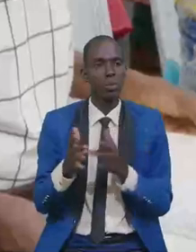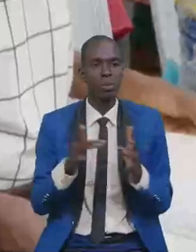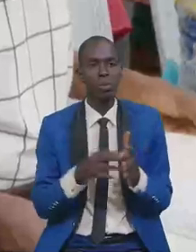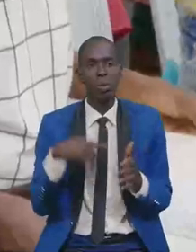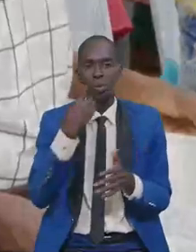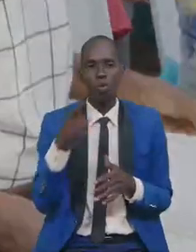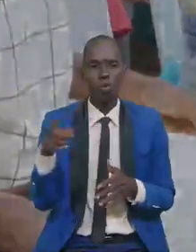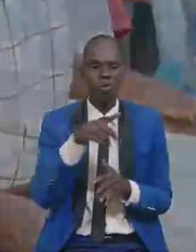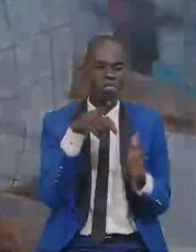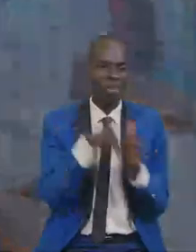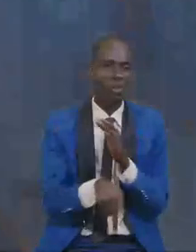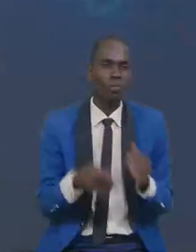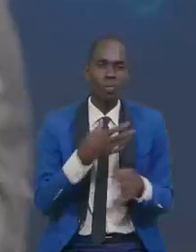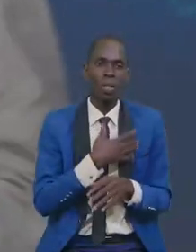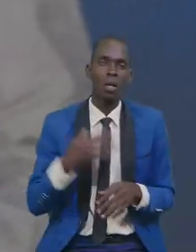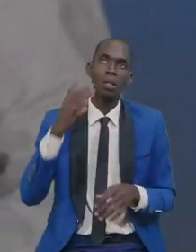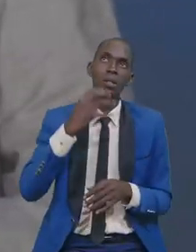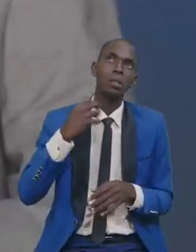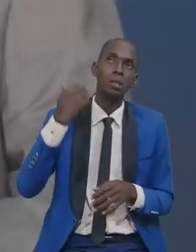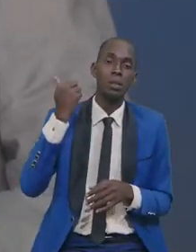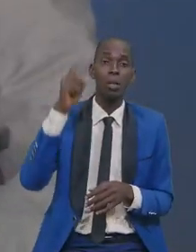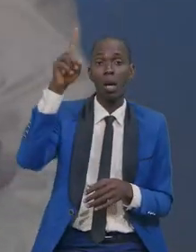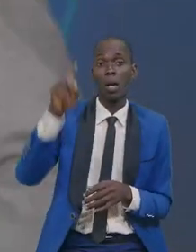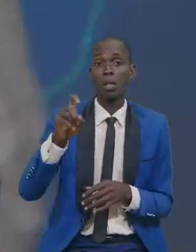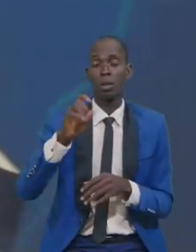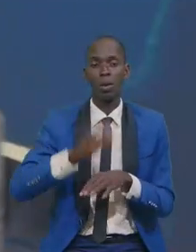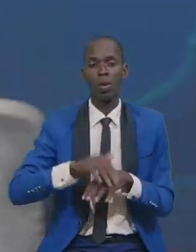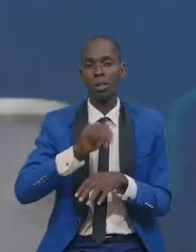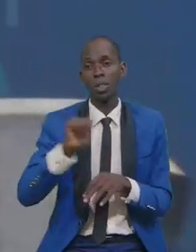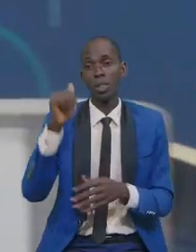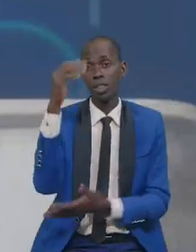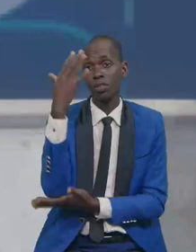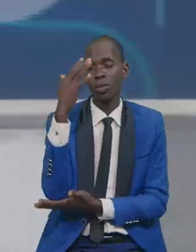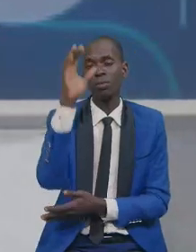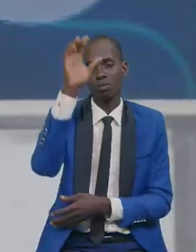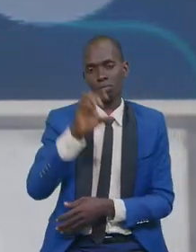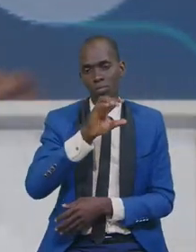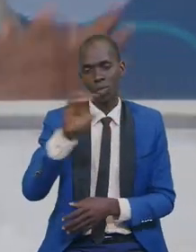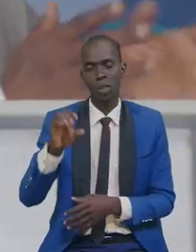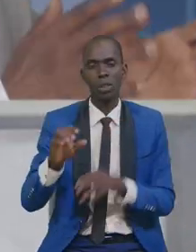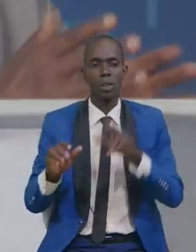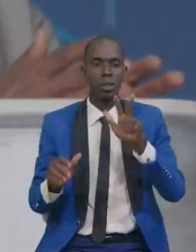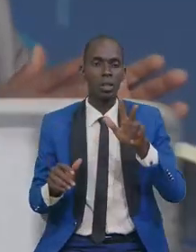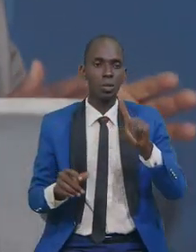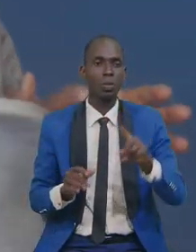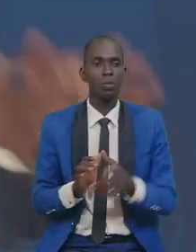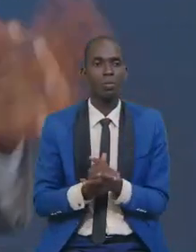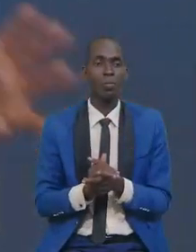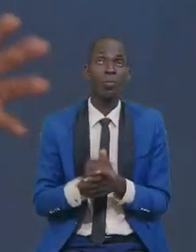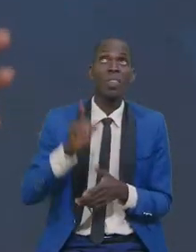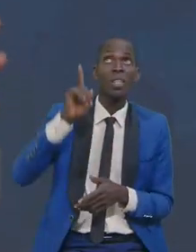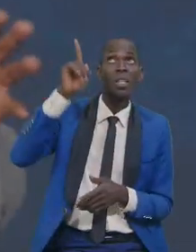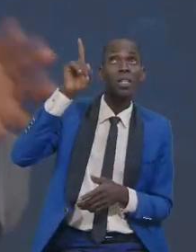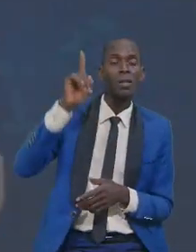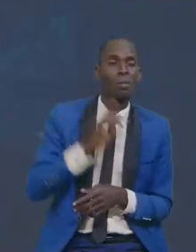Le Dieu de nos pères a ressuscité Jésus que vous avez tué en le pendant au bois. Verset 31.